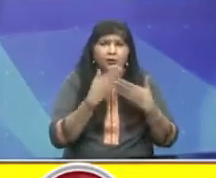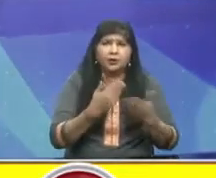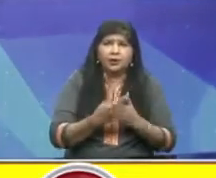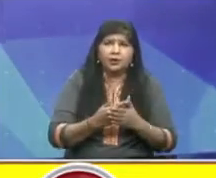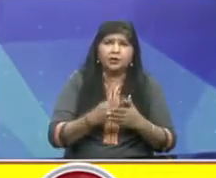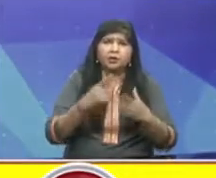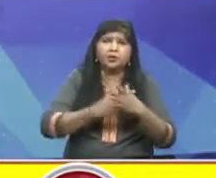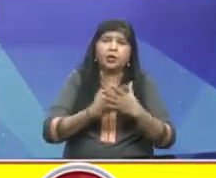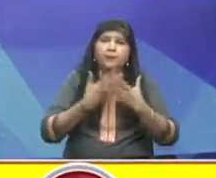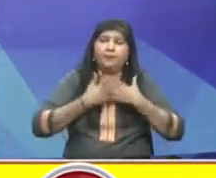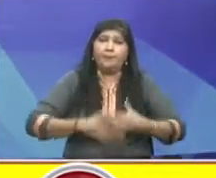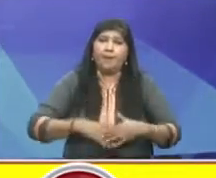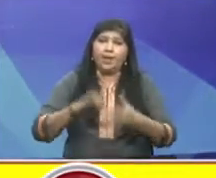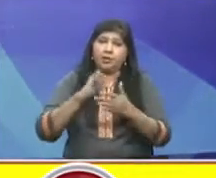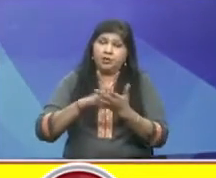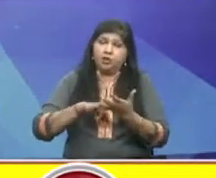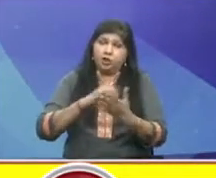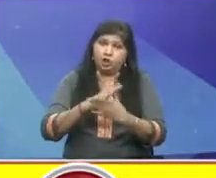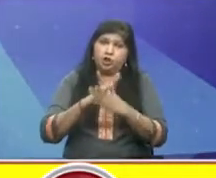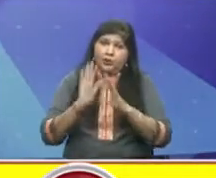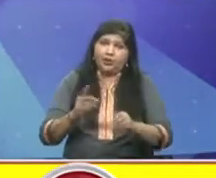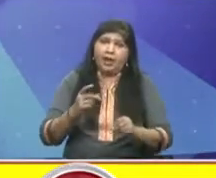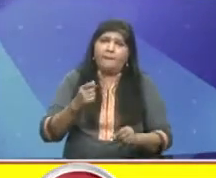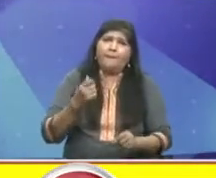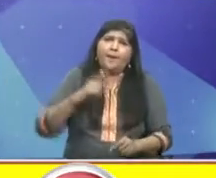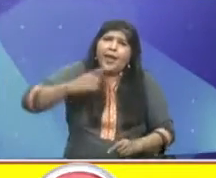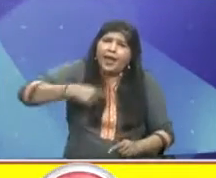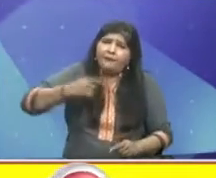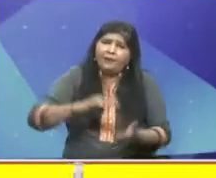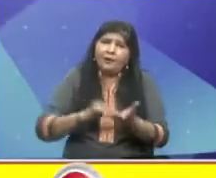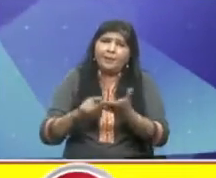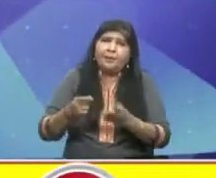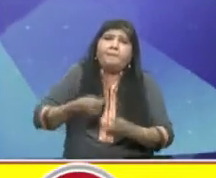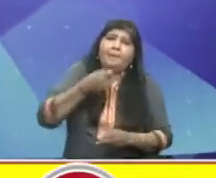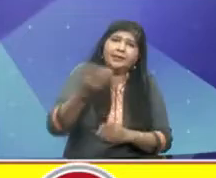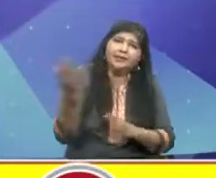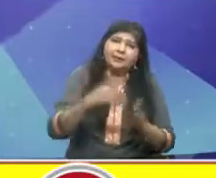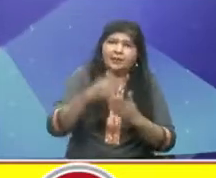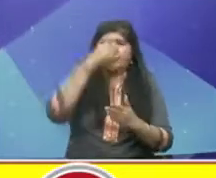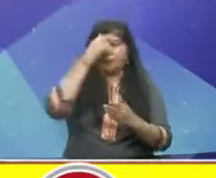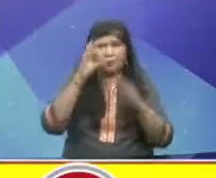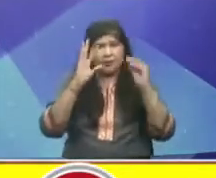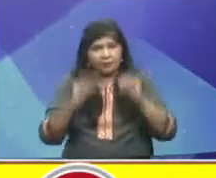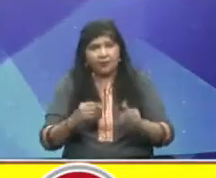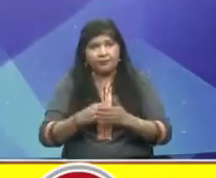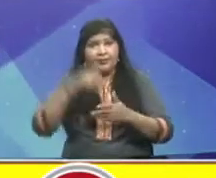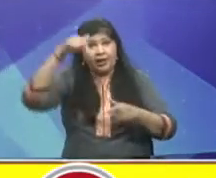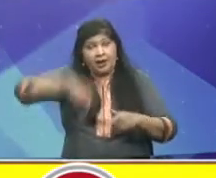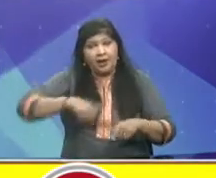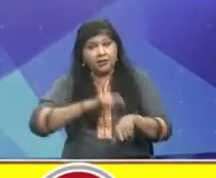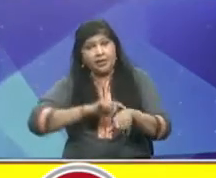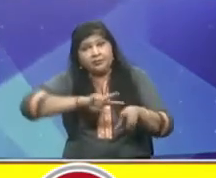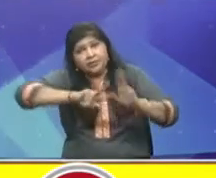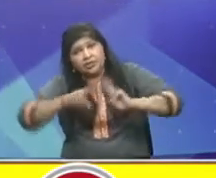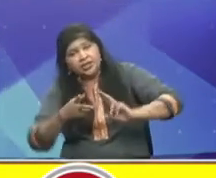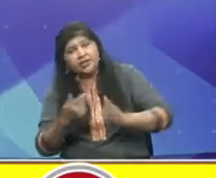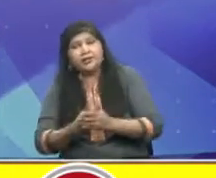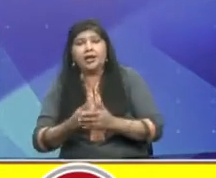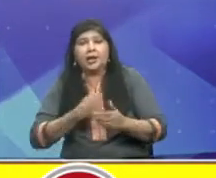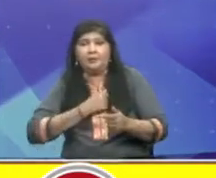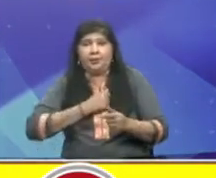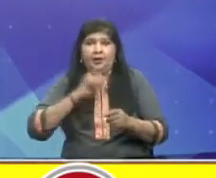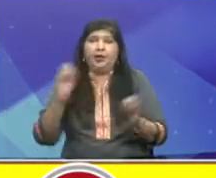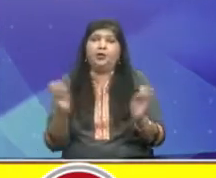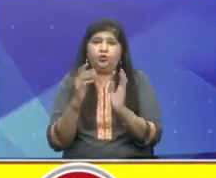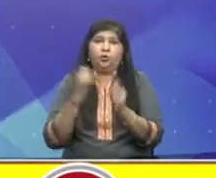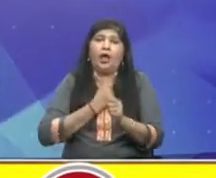अरे नौकरी में सिक्योरिटी होती है, सैलरी होती है, झंझट भी कम होती है। लेकिन आज यदि कोई अपनी